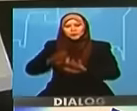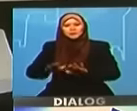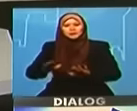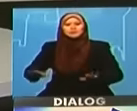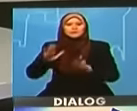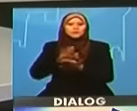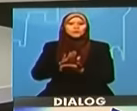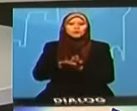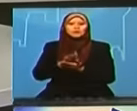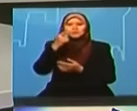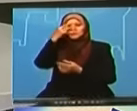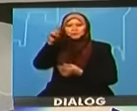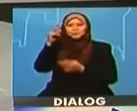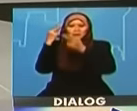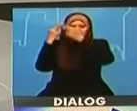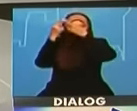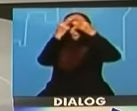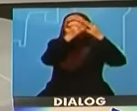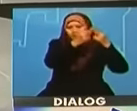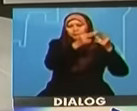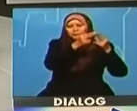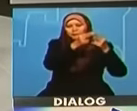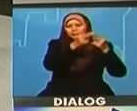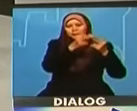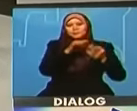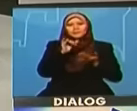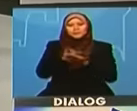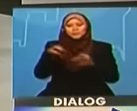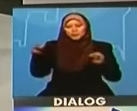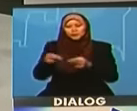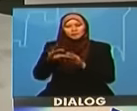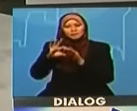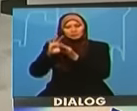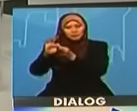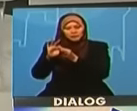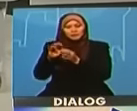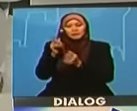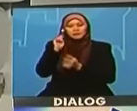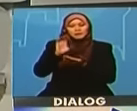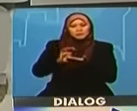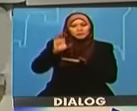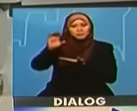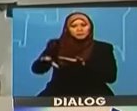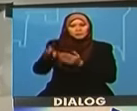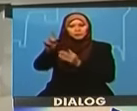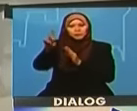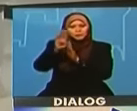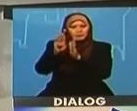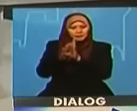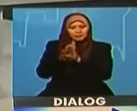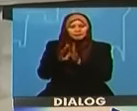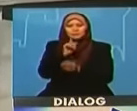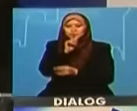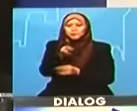di seluruh Arab Saudi. Itu dia hubungan tu. Jadi daripada segi pelaburan 1 bilion itu, asalnya dalam bentuk